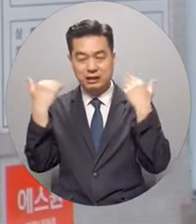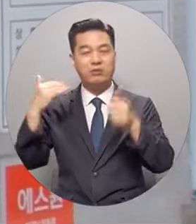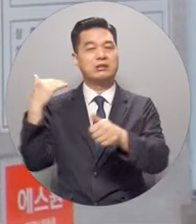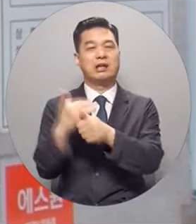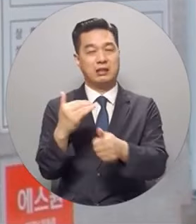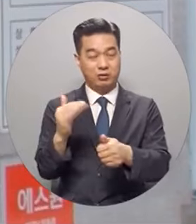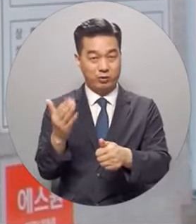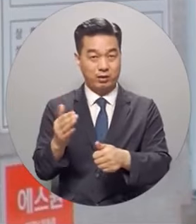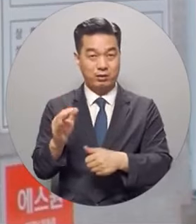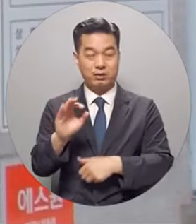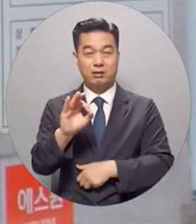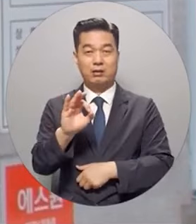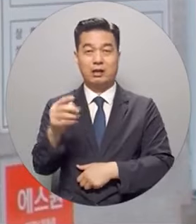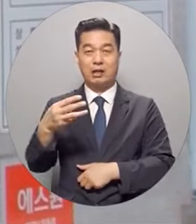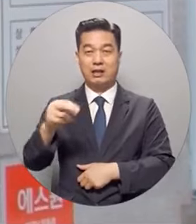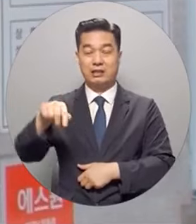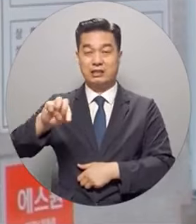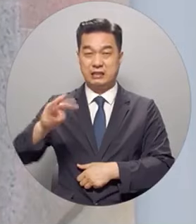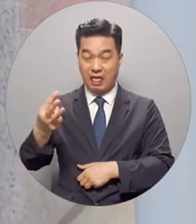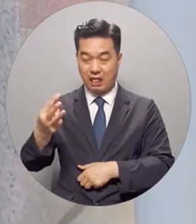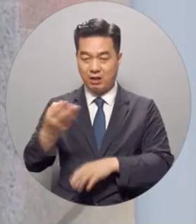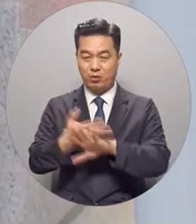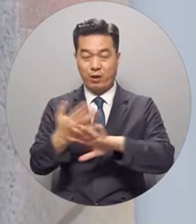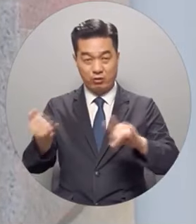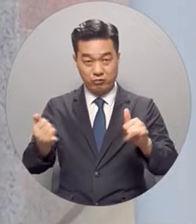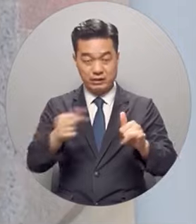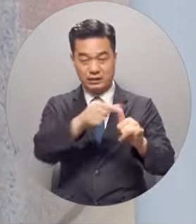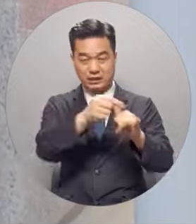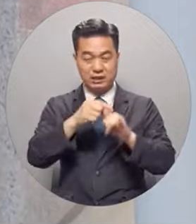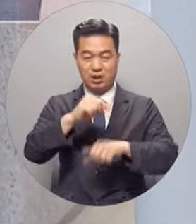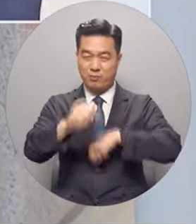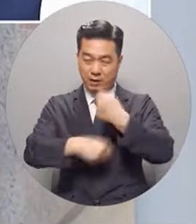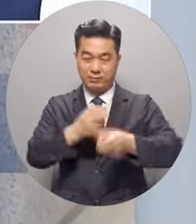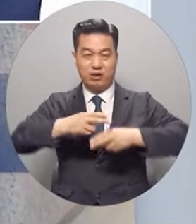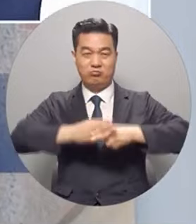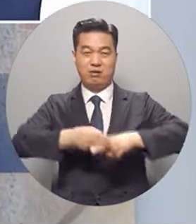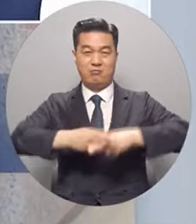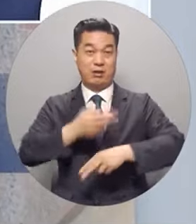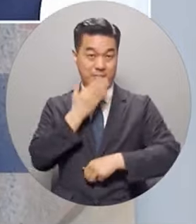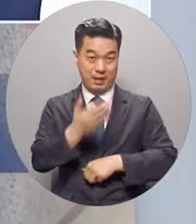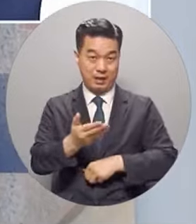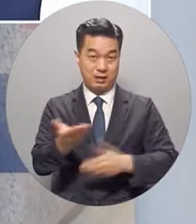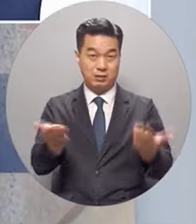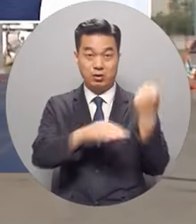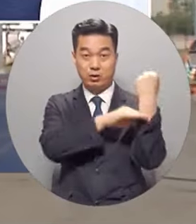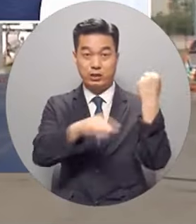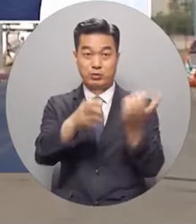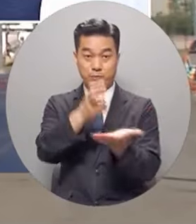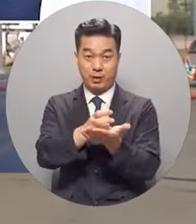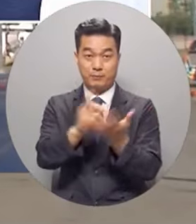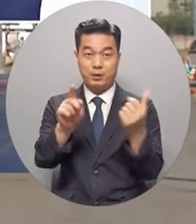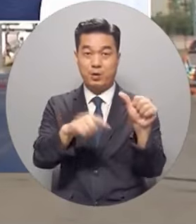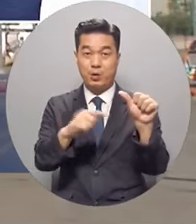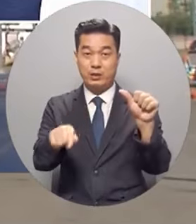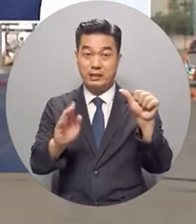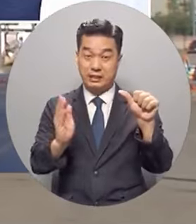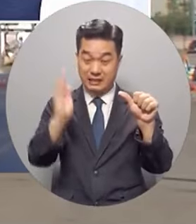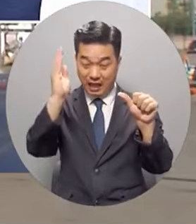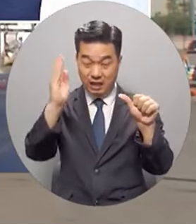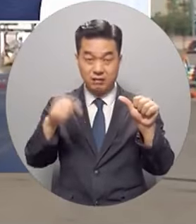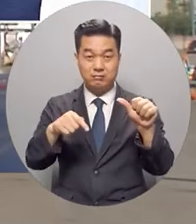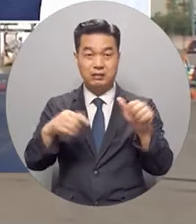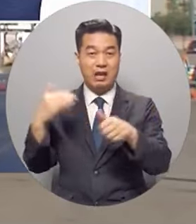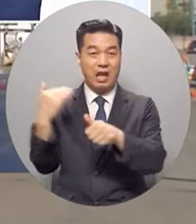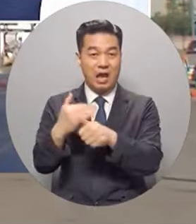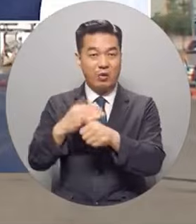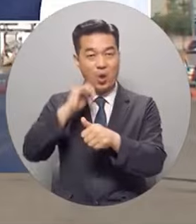대로 외국인 인력을 그때그때 가져다 썼다는 겁니다. 또 근로기준법상 뭐 5인 이상 사업장 같은 경우에는 해고가 자유롭지